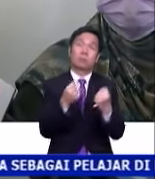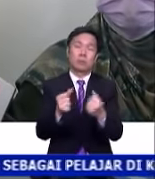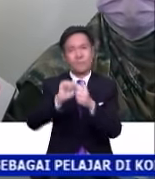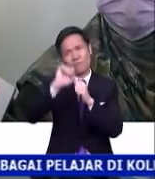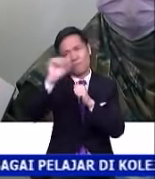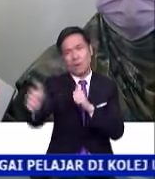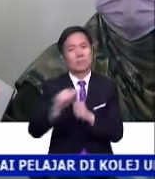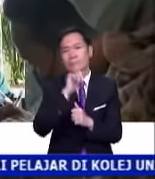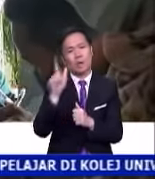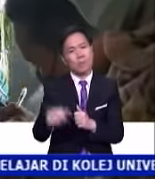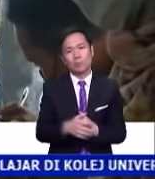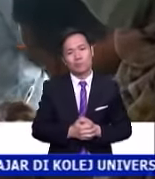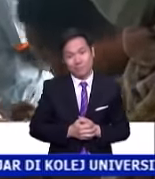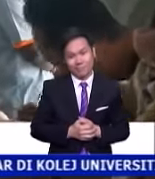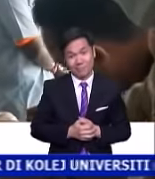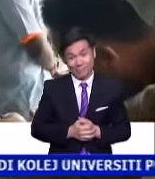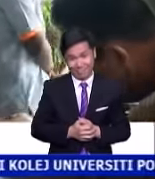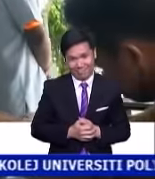tempat kediaman mereka.